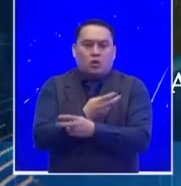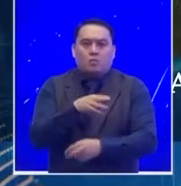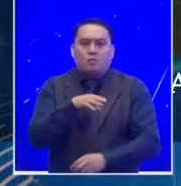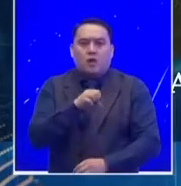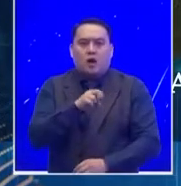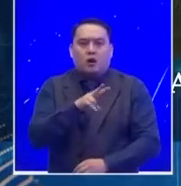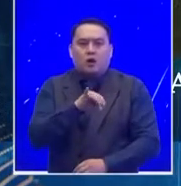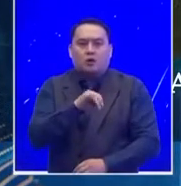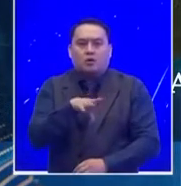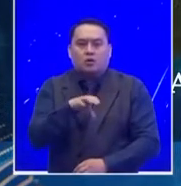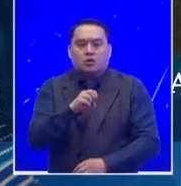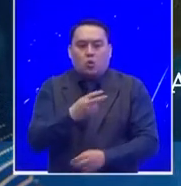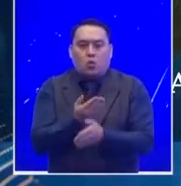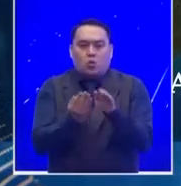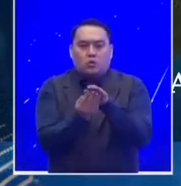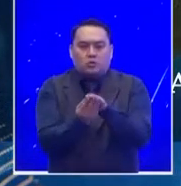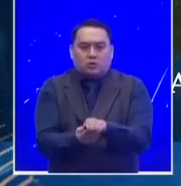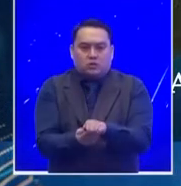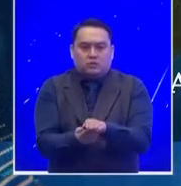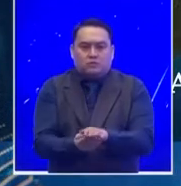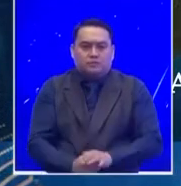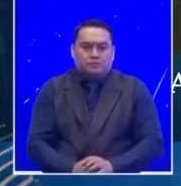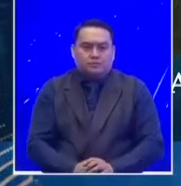Бородиноның күншығыс шетіндегі төбеге жерленді.